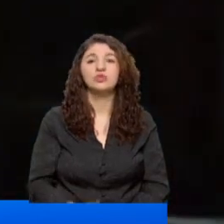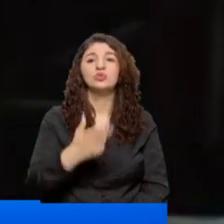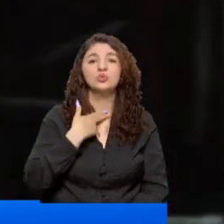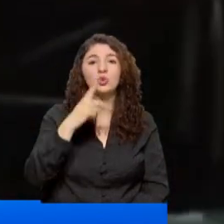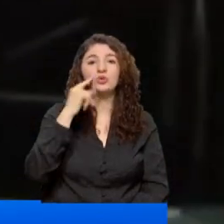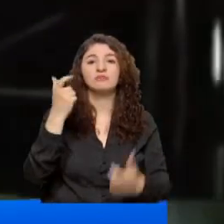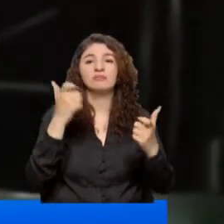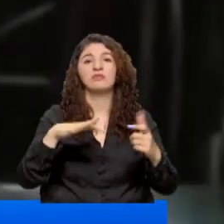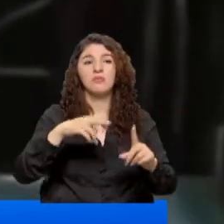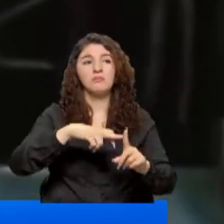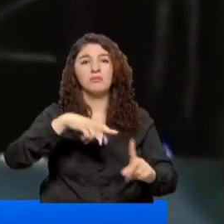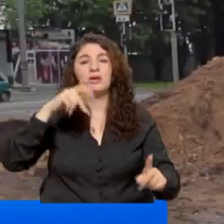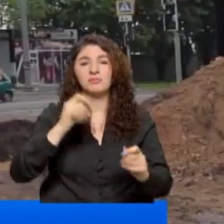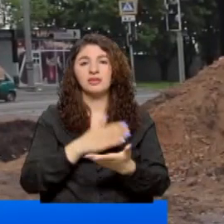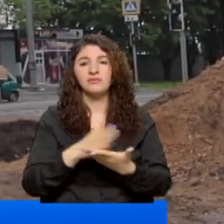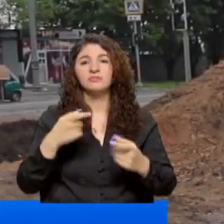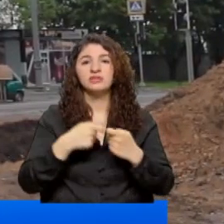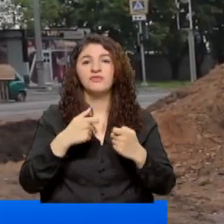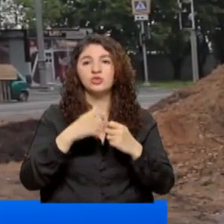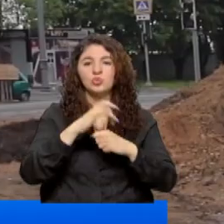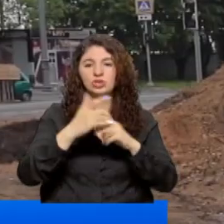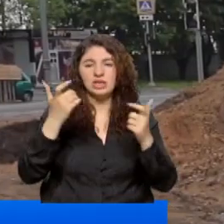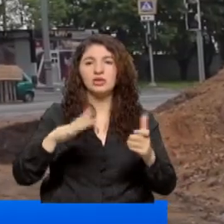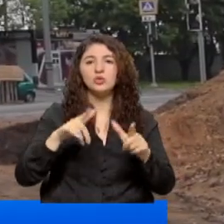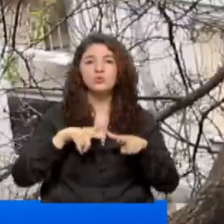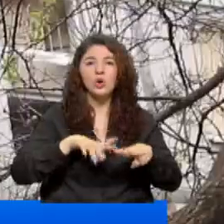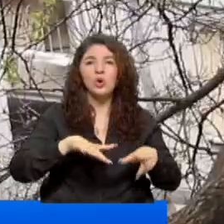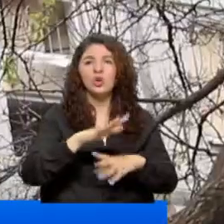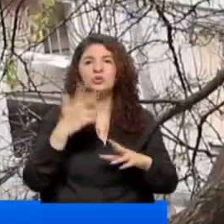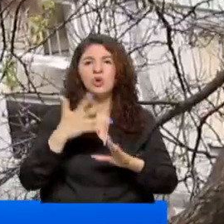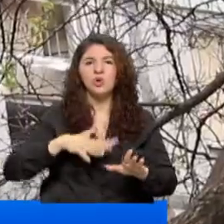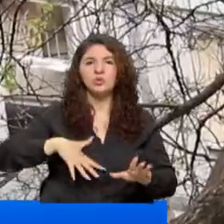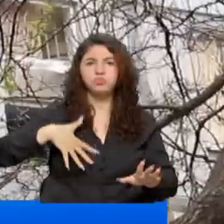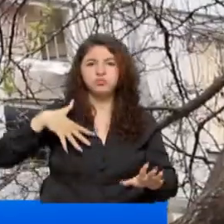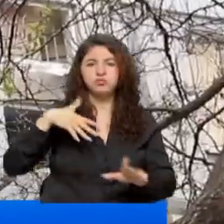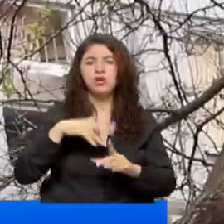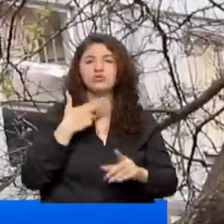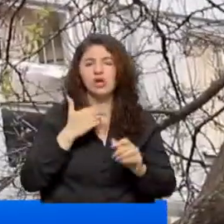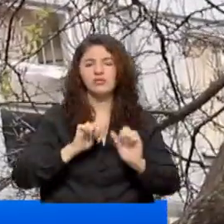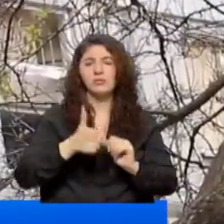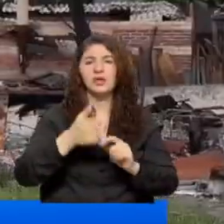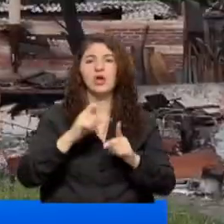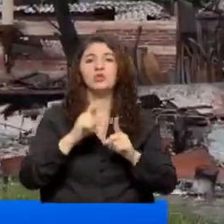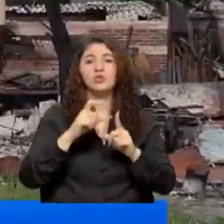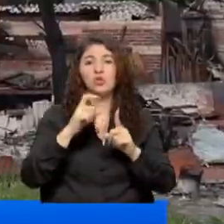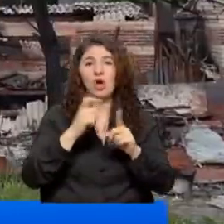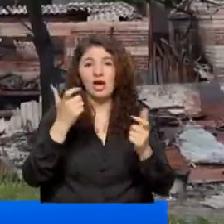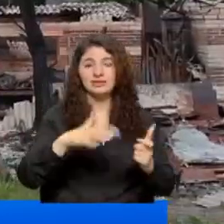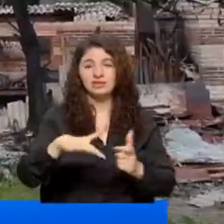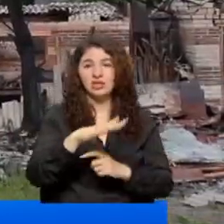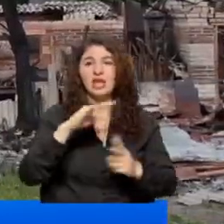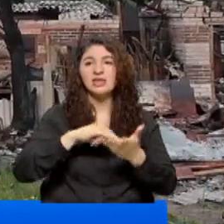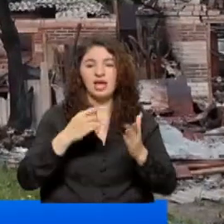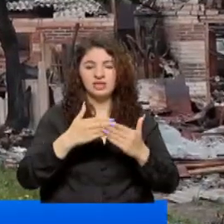rusya-ukrayna kentlerini vurmayı sürdürdüğü Savaş Ülkenin doğusunda şiddetini artırdı Rus Savunma Bakanlığı doğal fikrinin idari